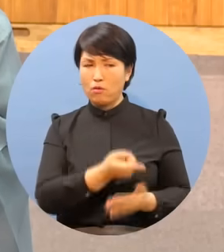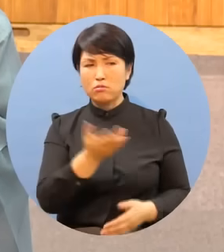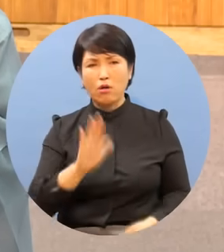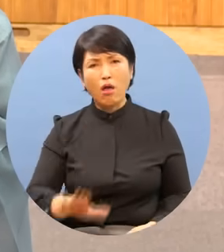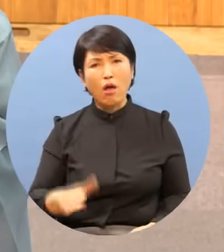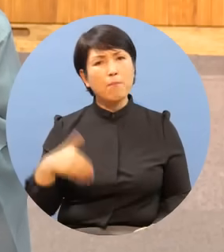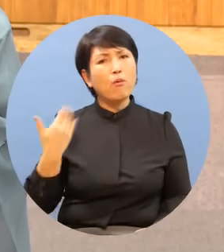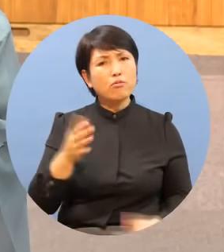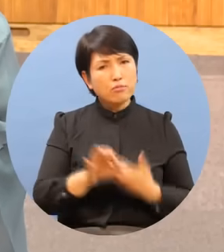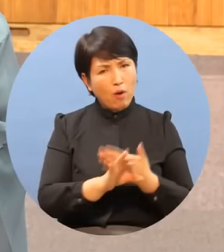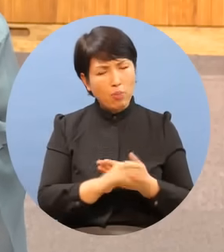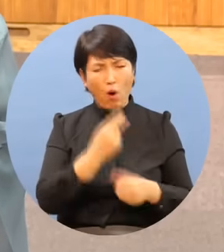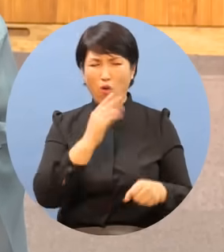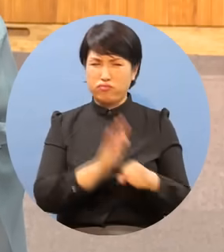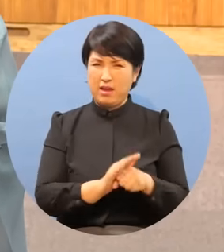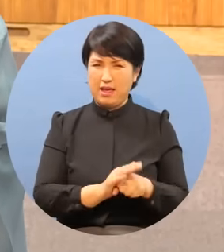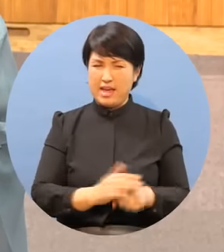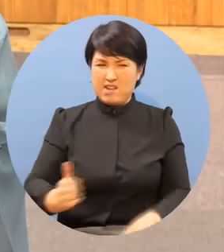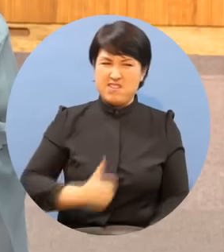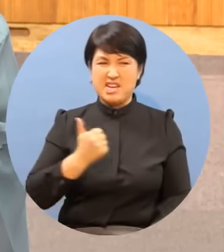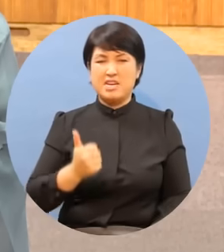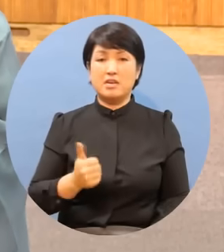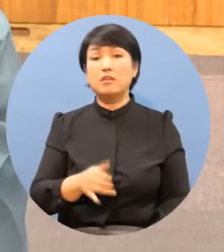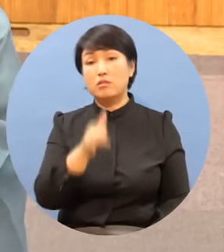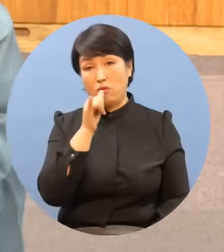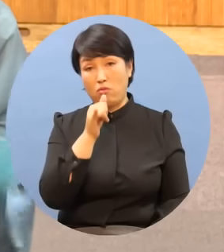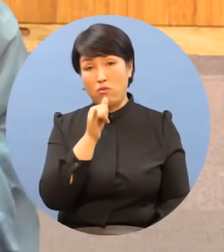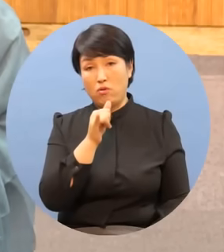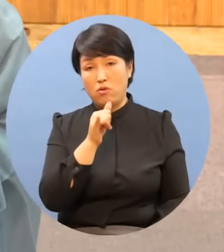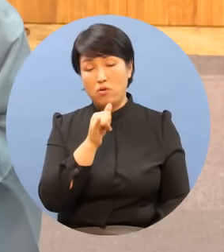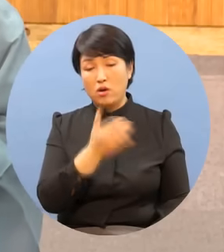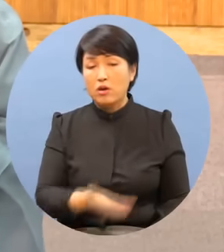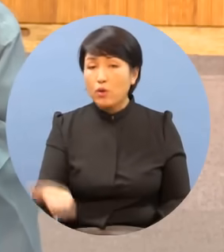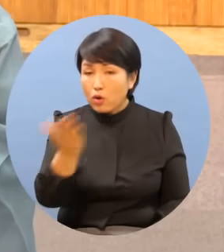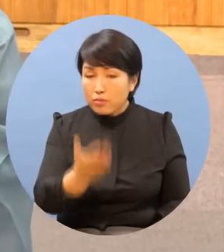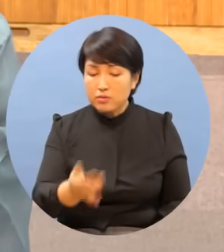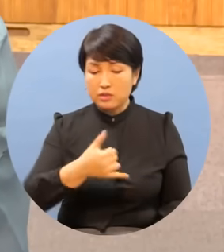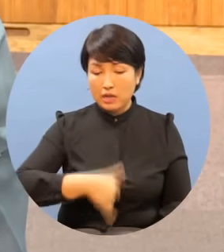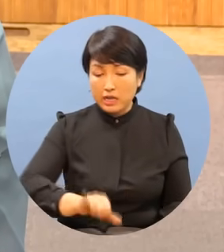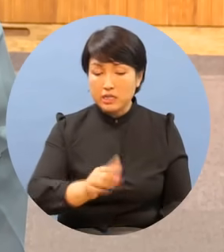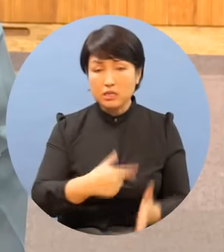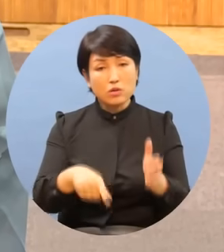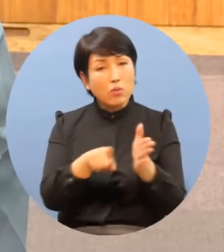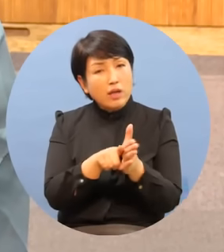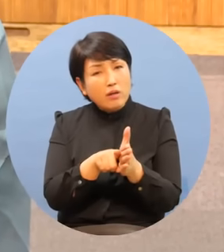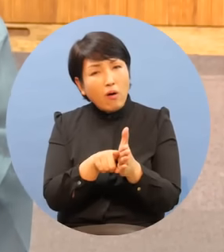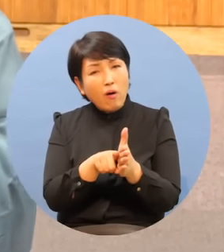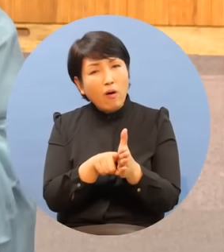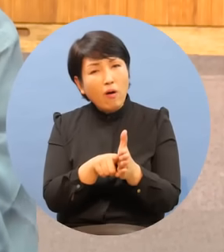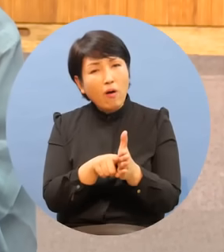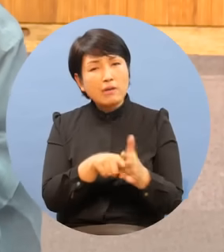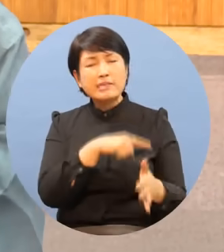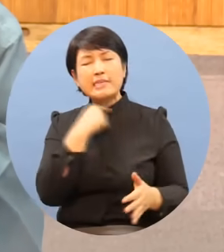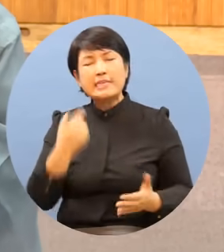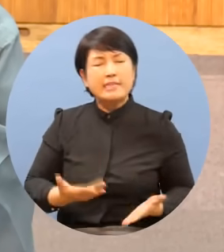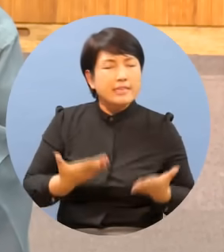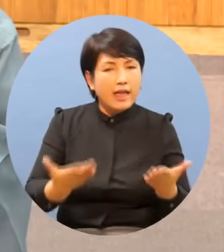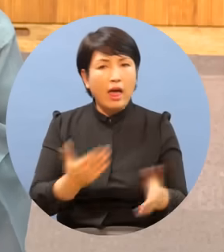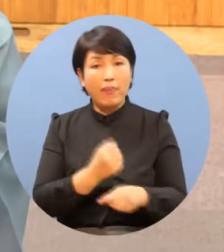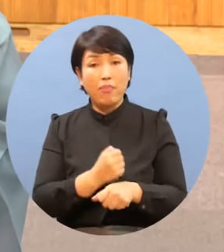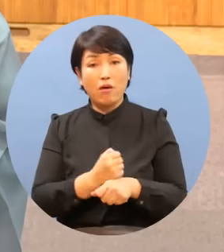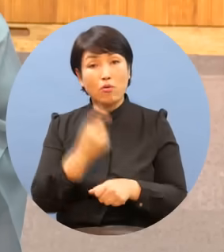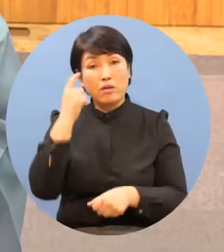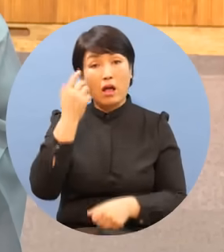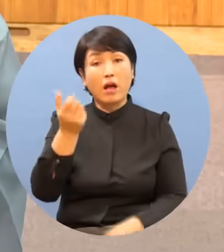억울하고 이제 분하고 자꾸 이렇게 된단 말이에요. 특히 여러분들이 자녀들을 위해서 굉장히 희생을